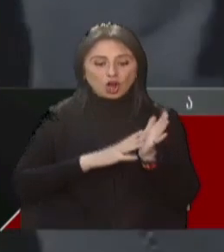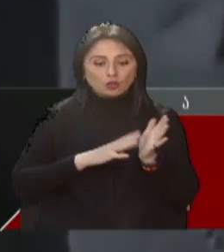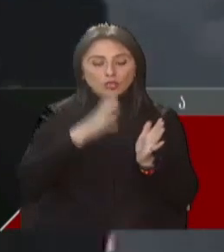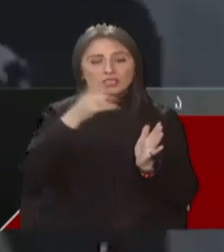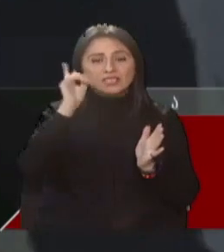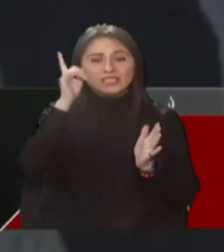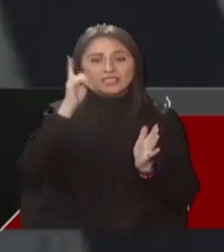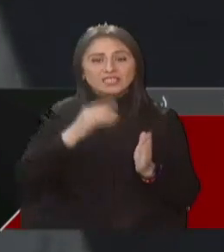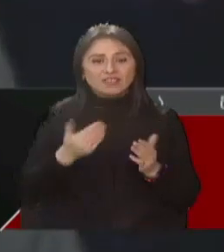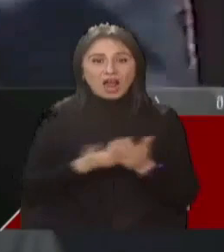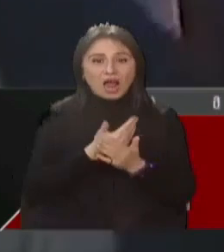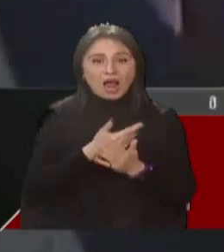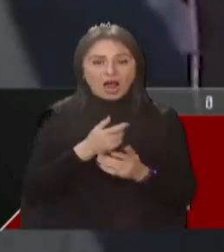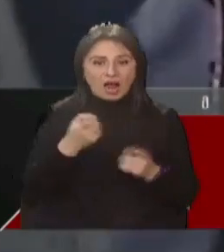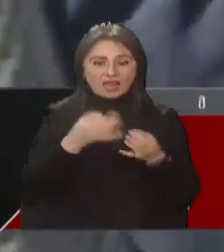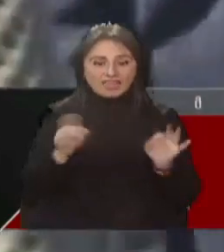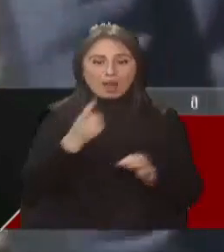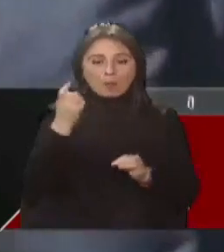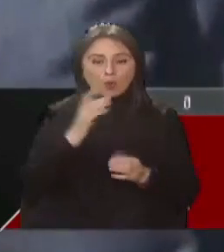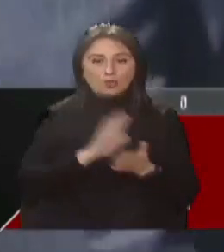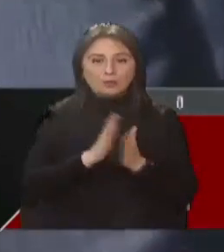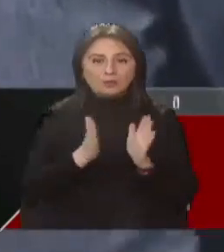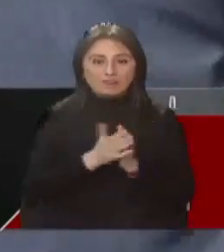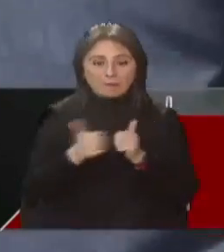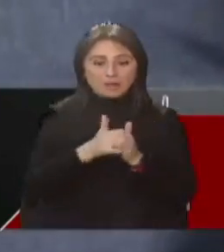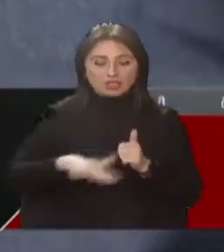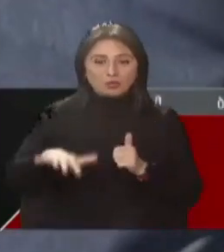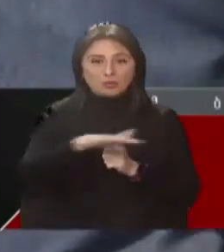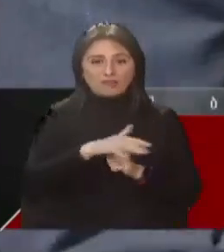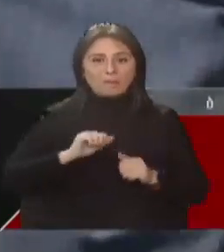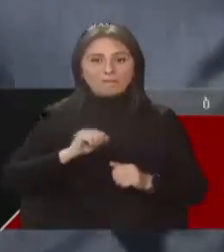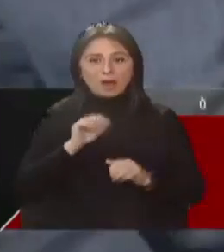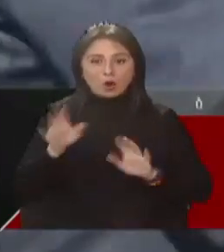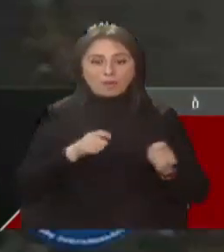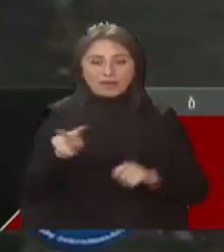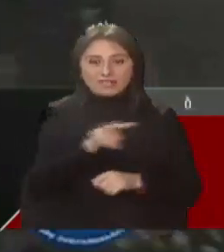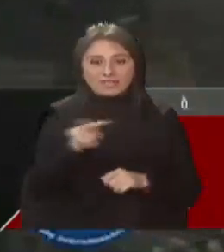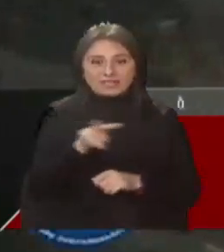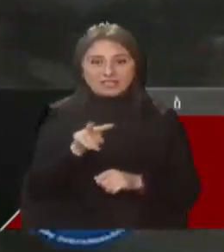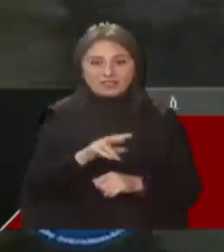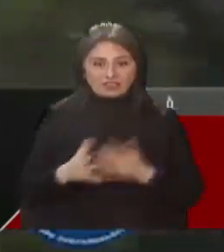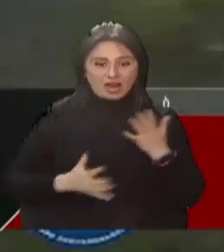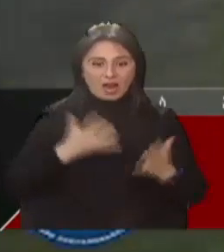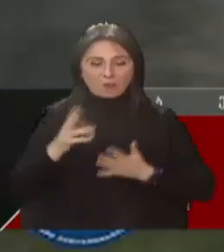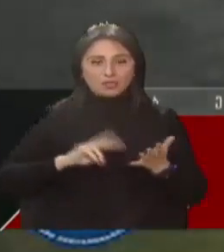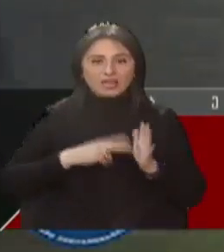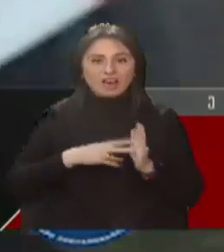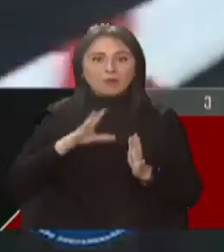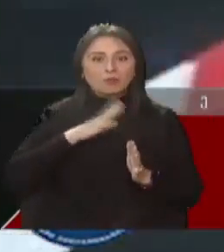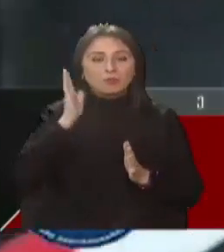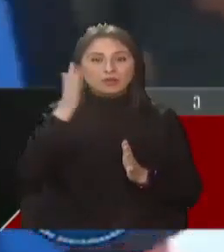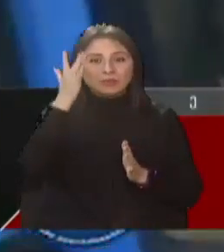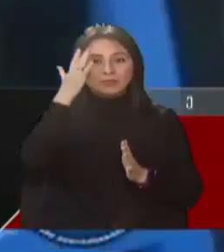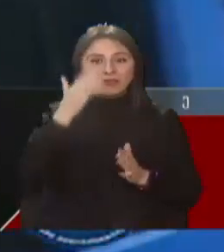90-იან წლებში, როცა ახლად მოპოვებული დამოუკიდებლობის პირობებში, მეზობელი ქვეყნების მეგობარი პრეზიდენტები ამბიციურ გეგმებს სახავდნენ.